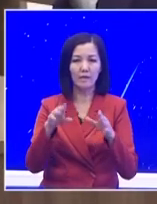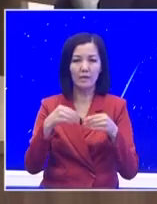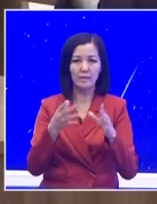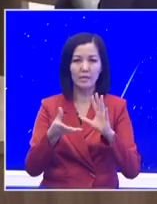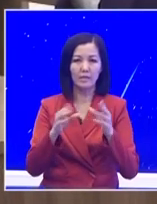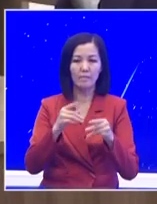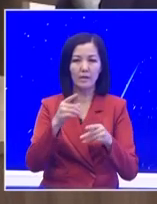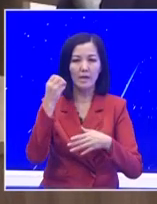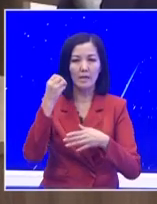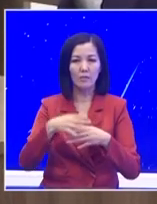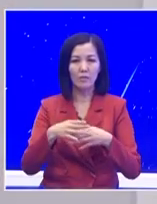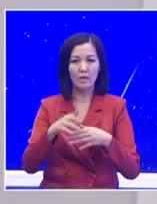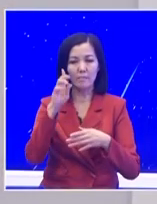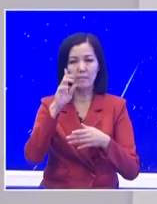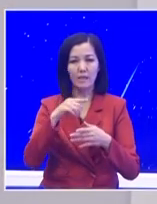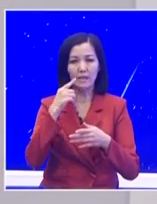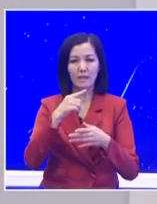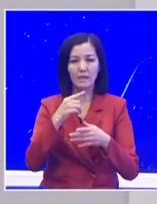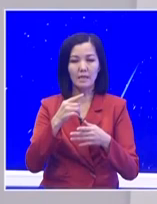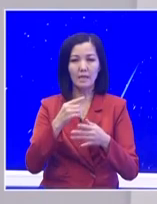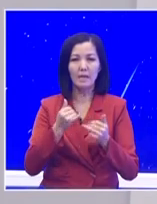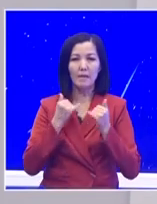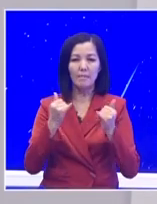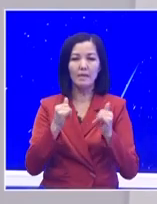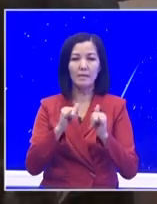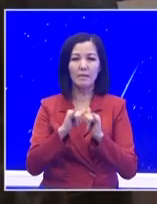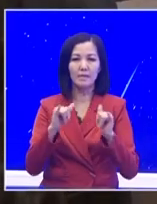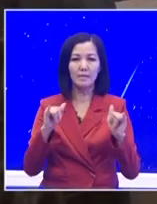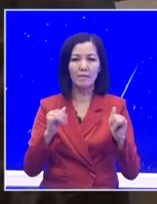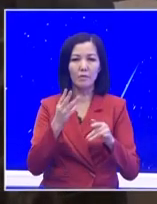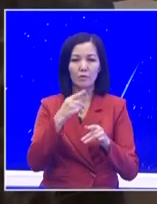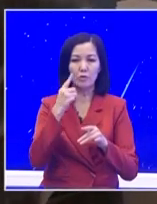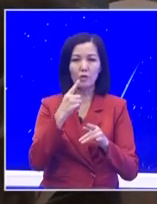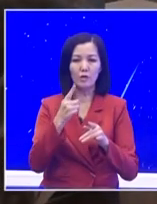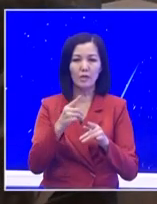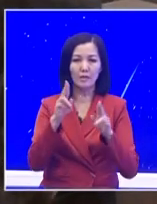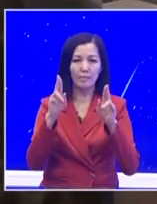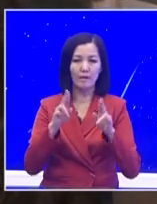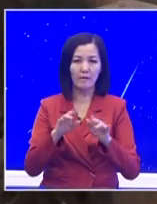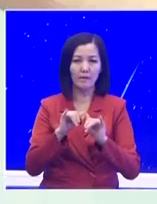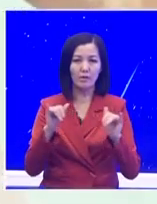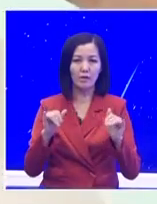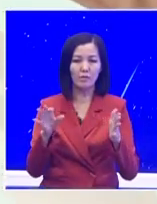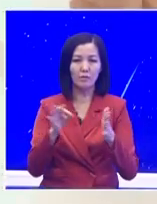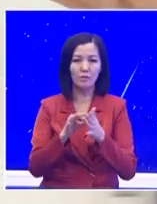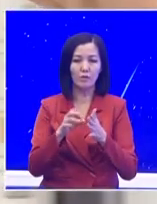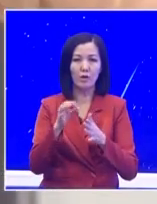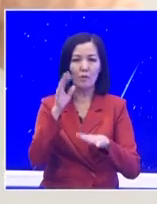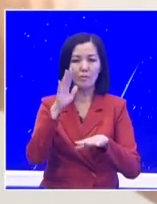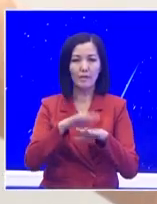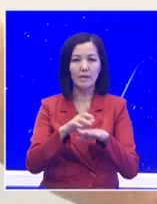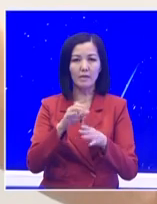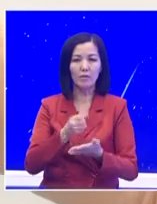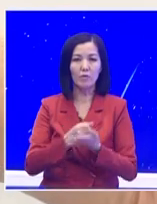сертификаттар табысталады. Жалпы тіл орталығы мемлекеттік тілдің мәртебесін көтеріп, үш тілдік қағидатын жетілдіруді көздейді. Аманды Баталовтың